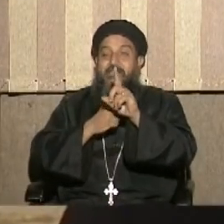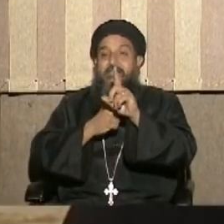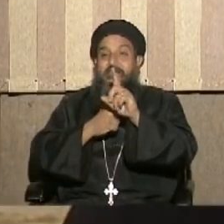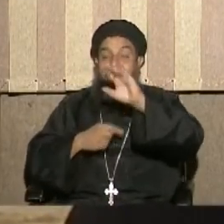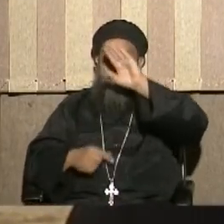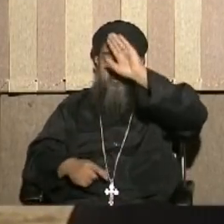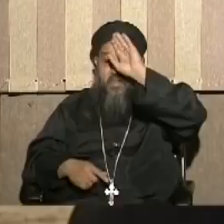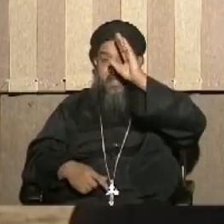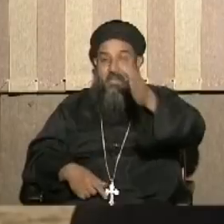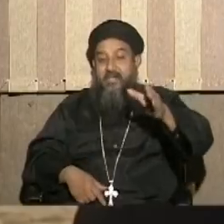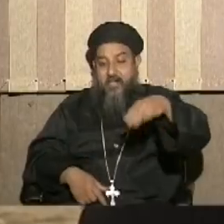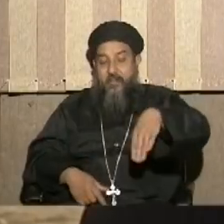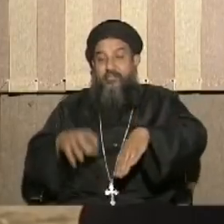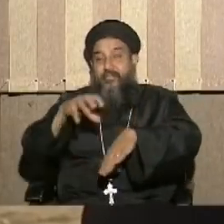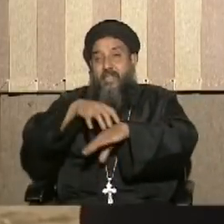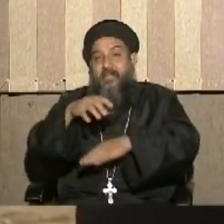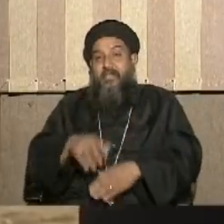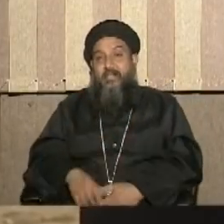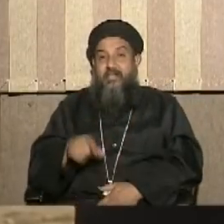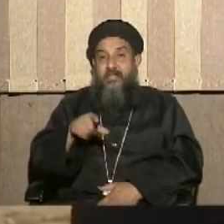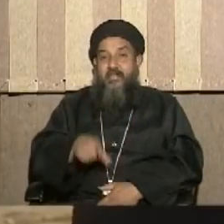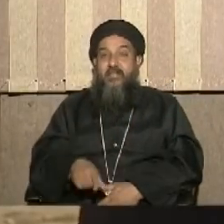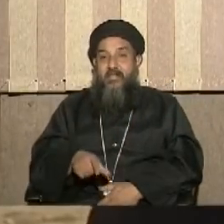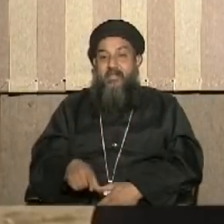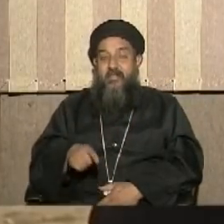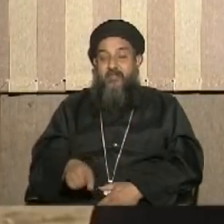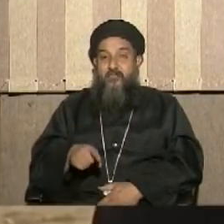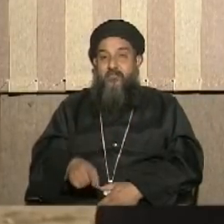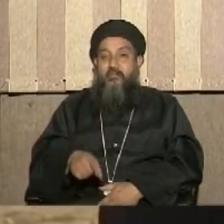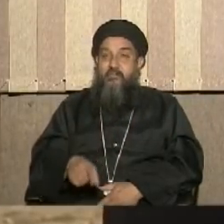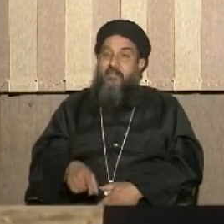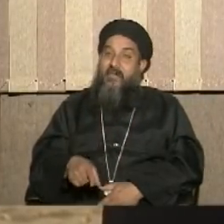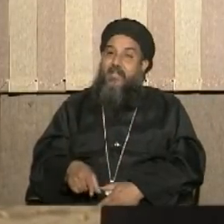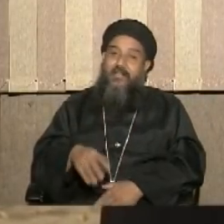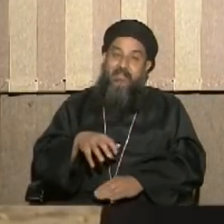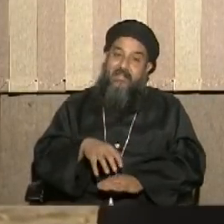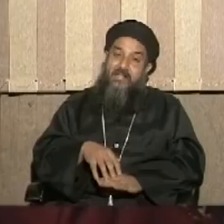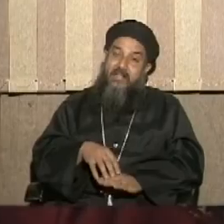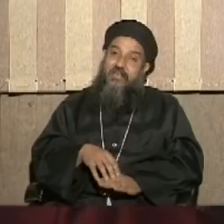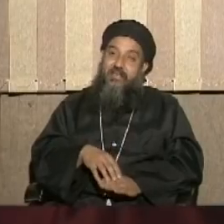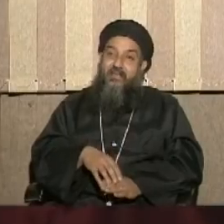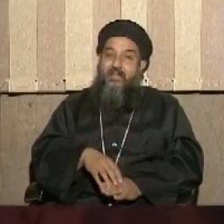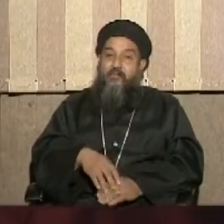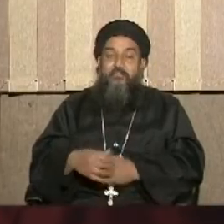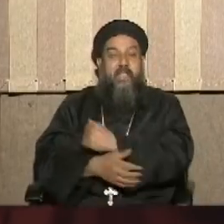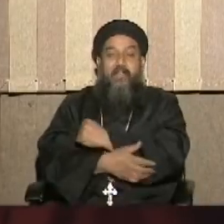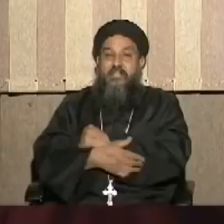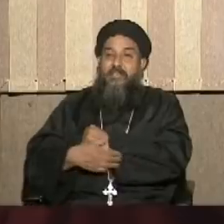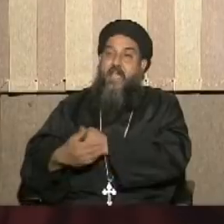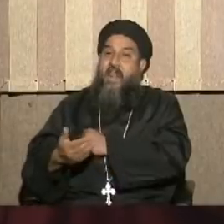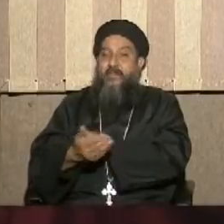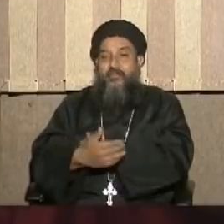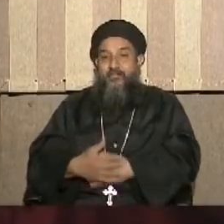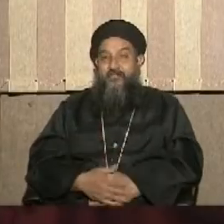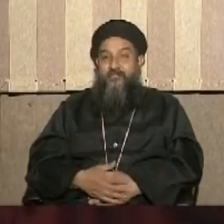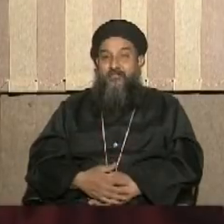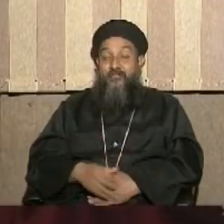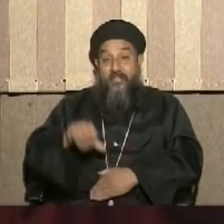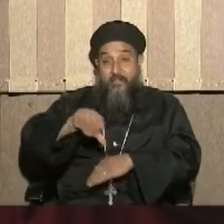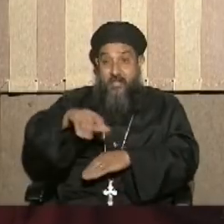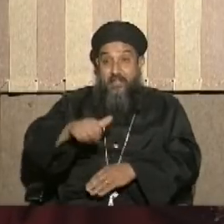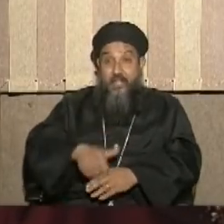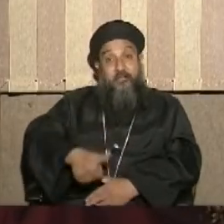أنا مش عارف أقول لكم إيه، هالمكان مش مناسب لاستقبال ولاة ومراكز كبيرة زيكم. يا أبي هالمكان